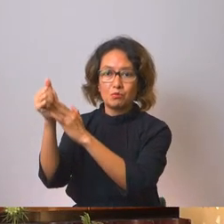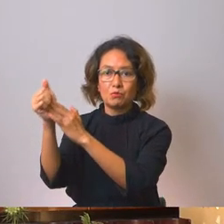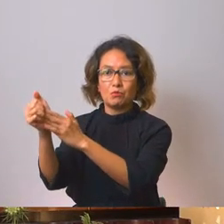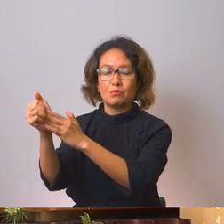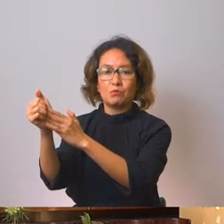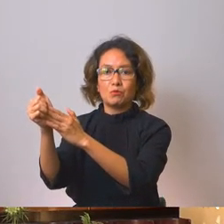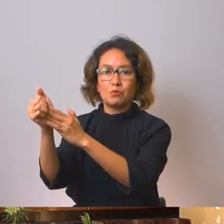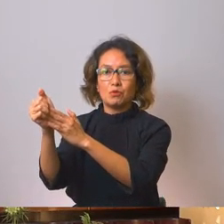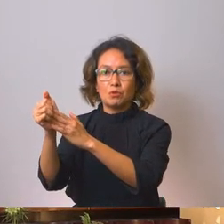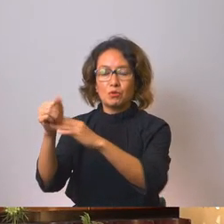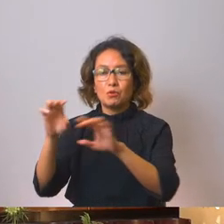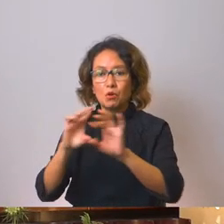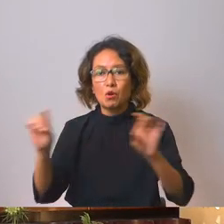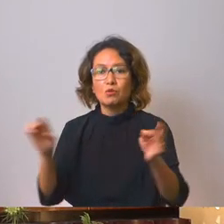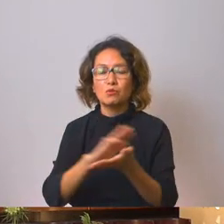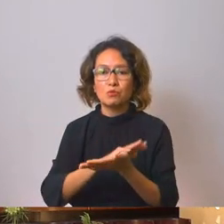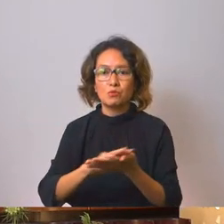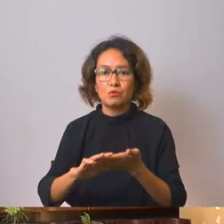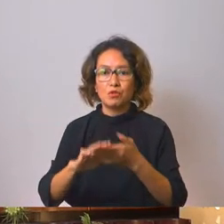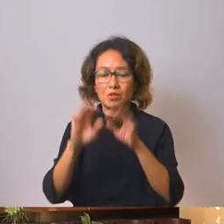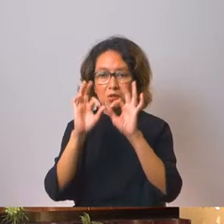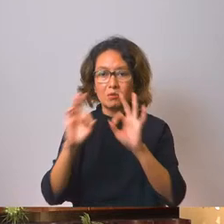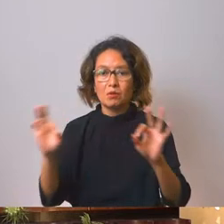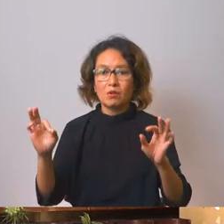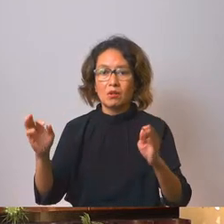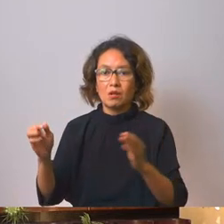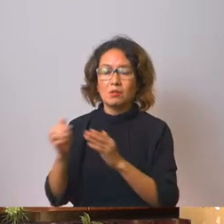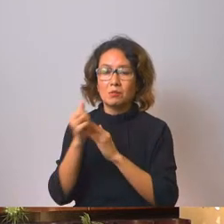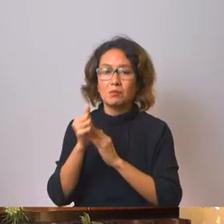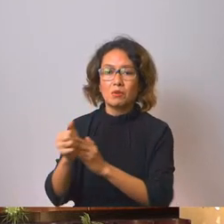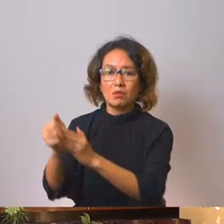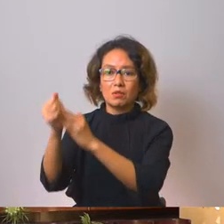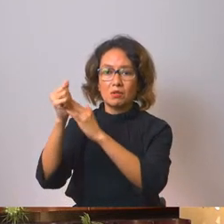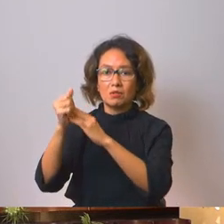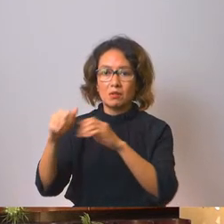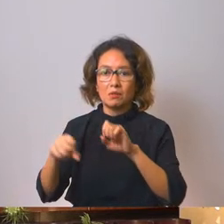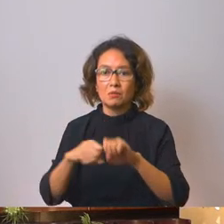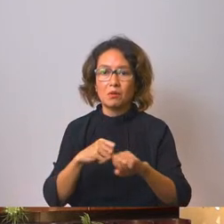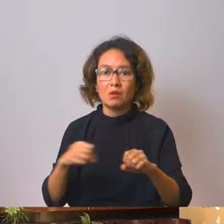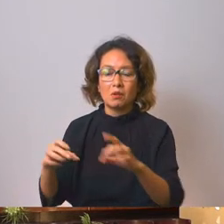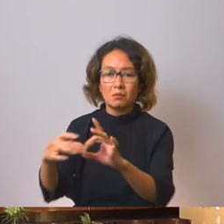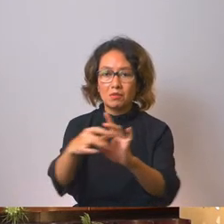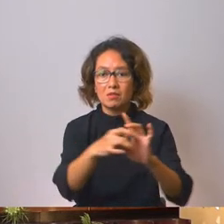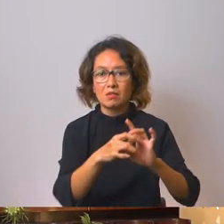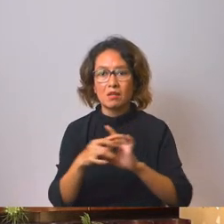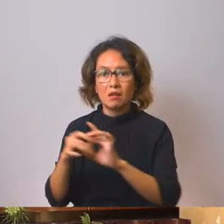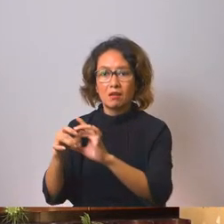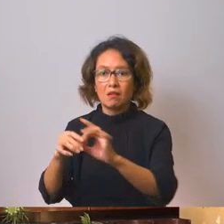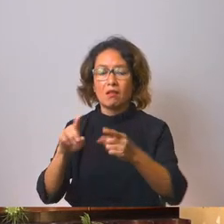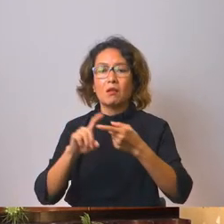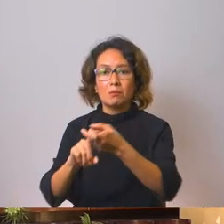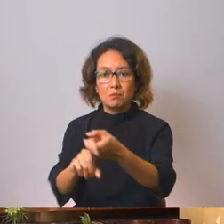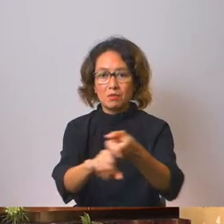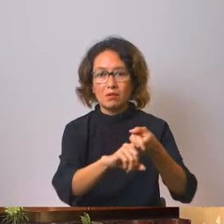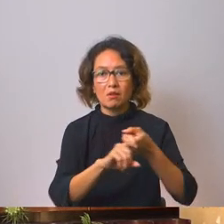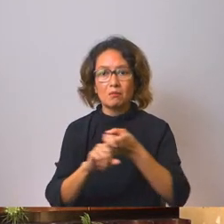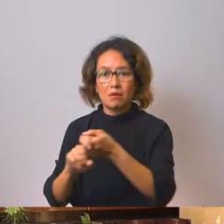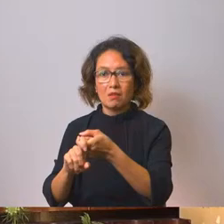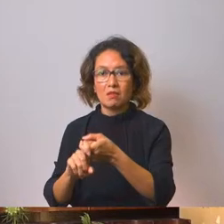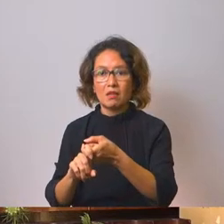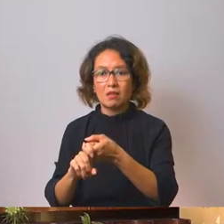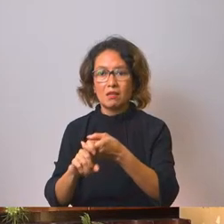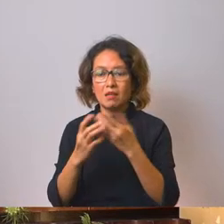Suci yang akan mengokohkan persahabatan dan bela rasa bagi kehidupan di tengah